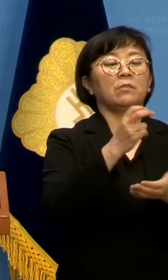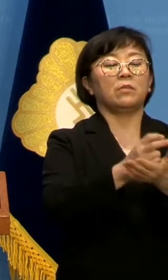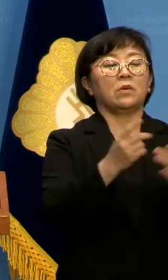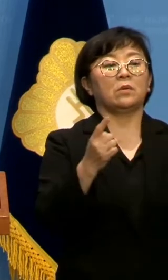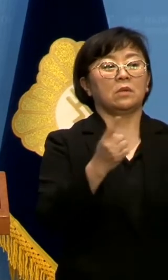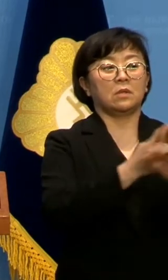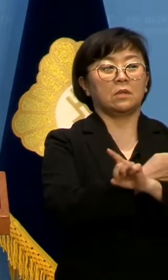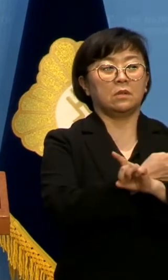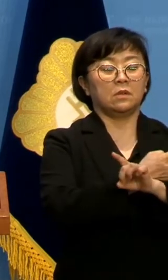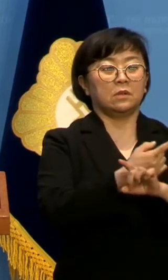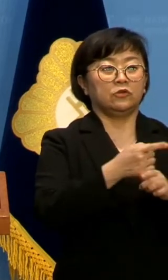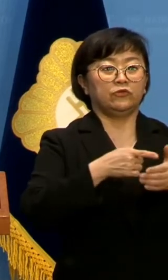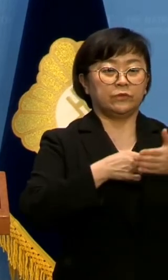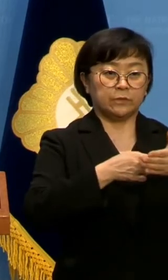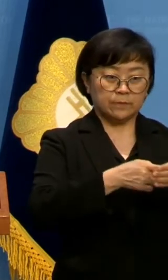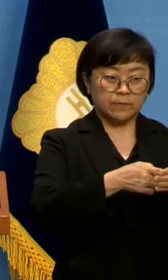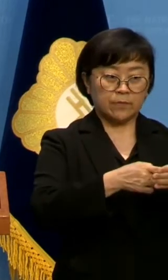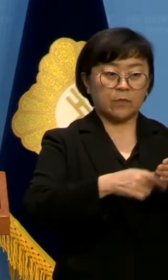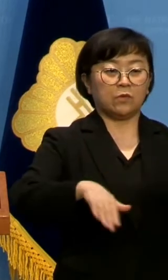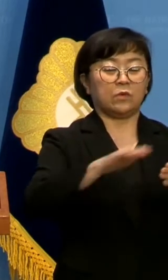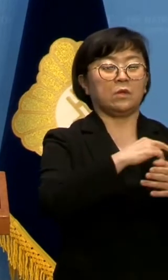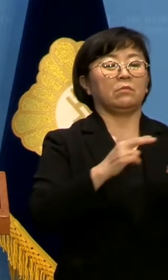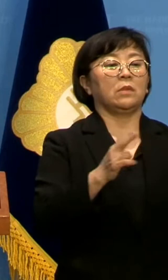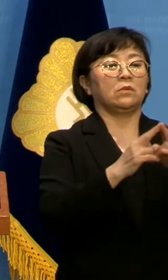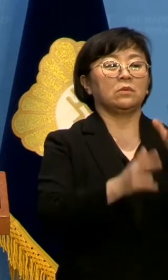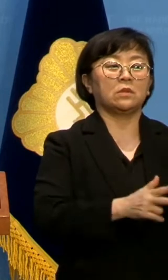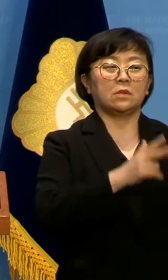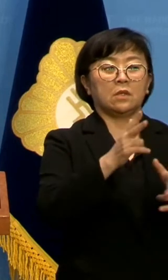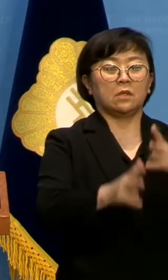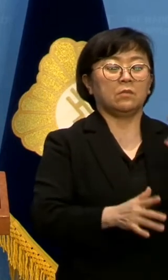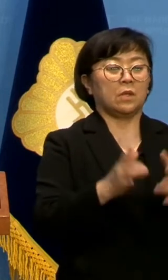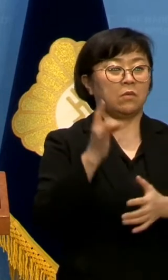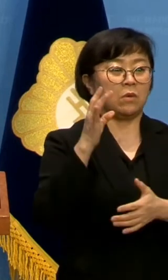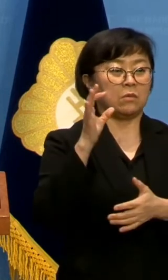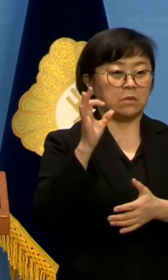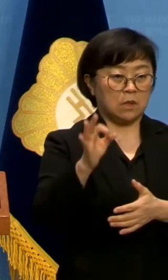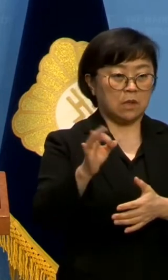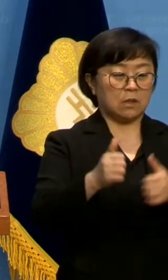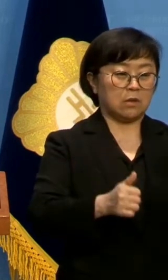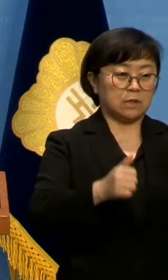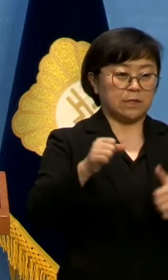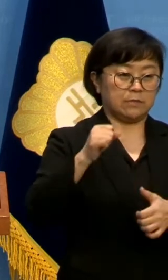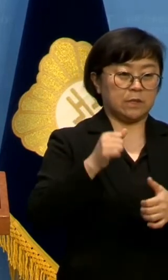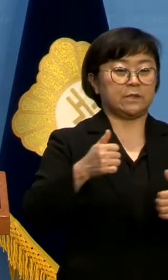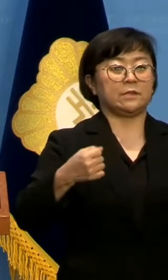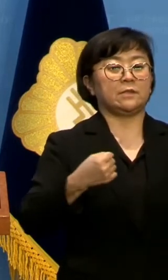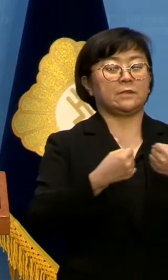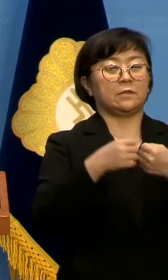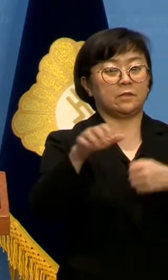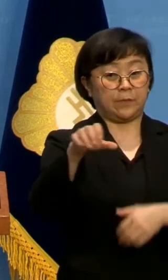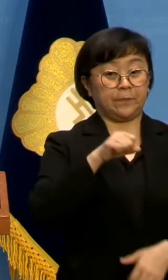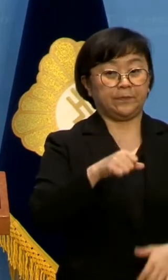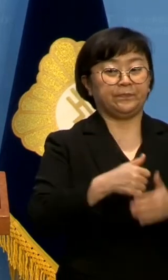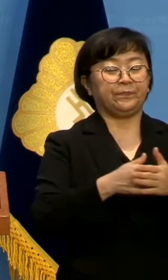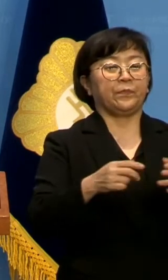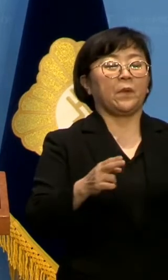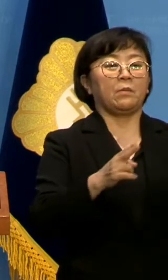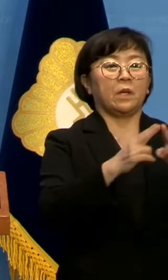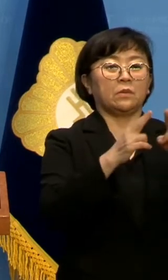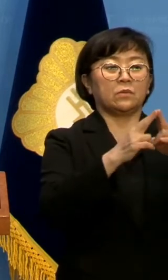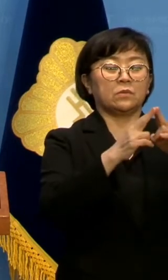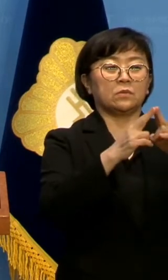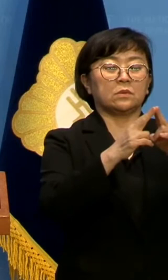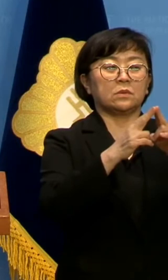개정안을 적극 추진해서 우리 반도체 산업의 원가 경쟁력을 확보하겠습니다. 또한 반도체 산업에